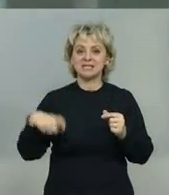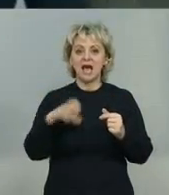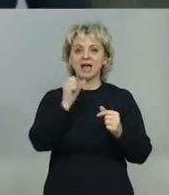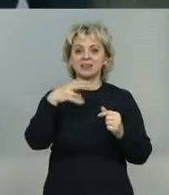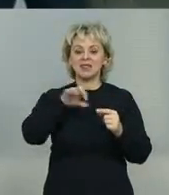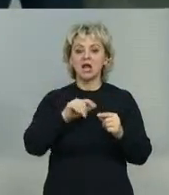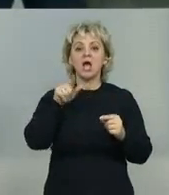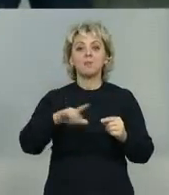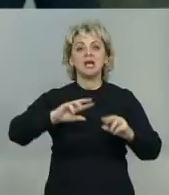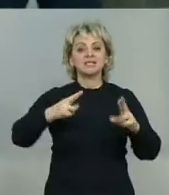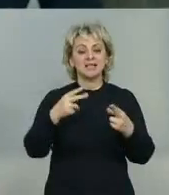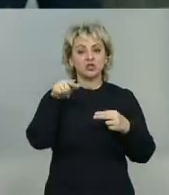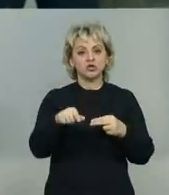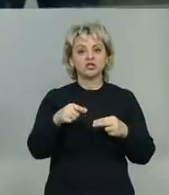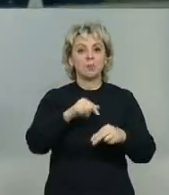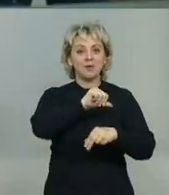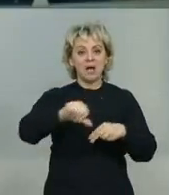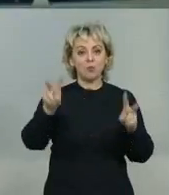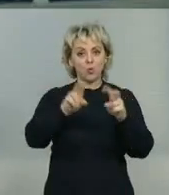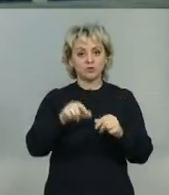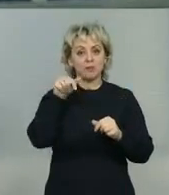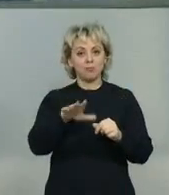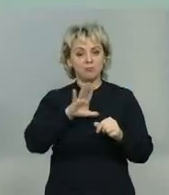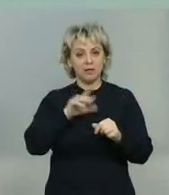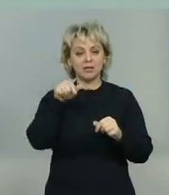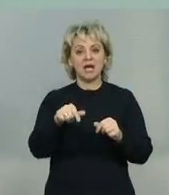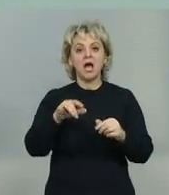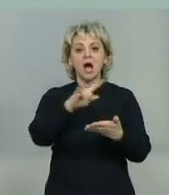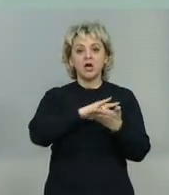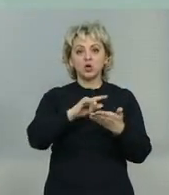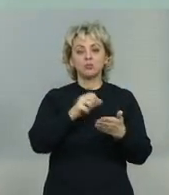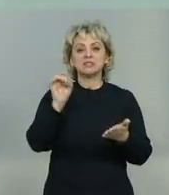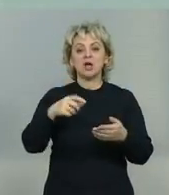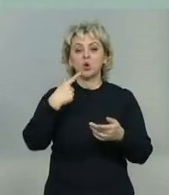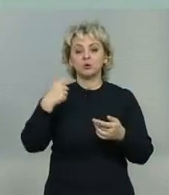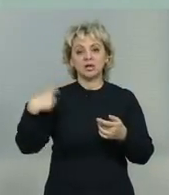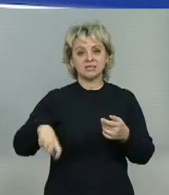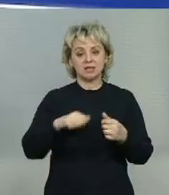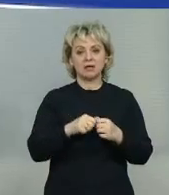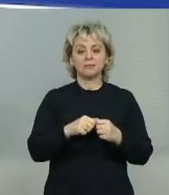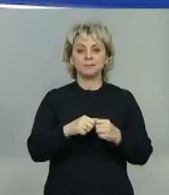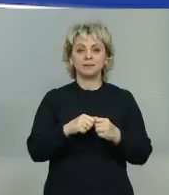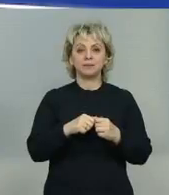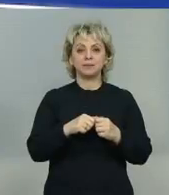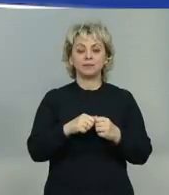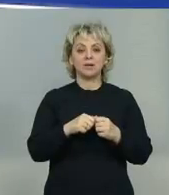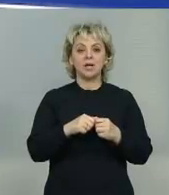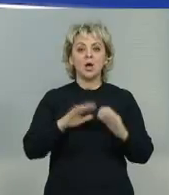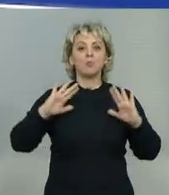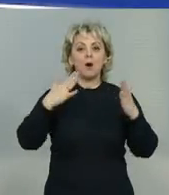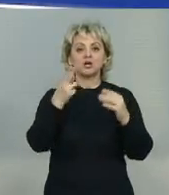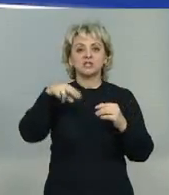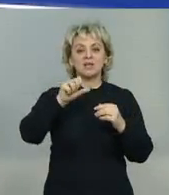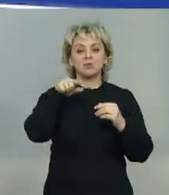Анталию, однако были задержаны при прохождении таможенного контроля в аэропорту столицы Кубани. Парк